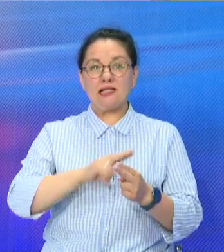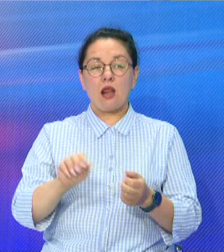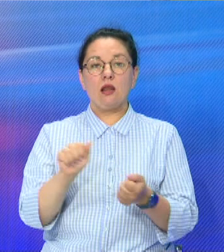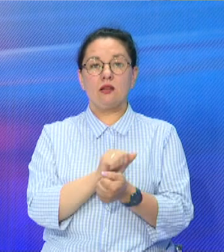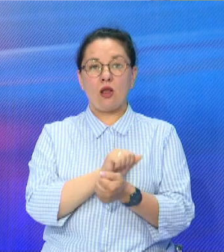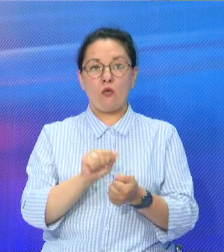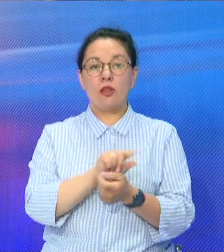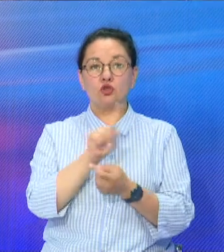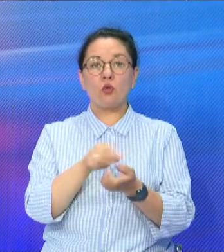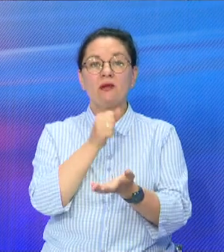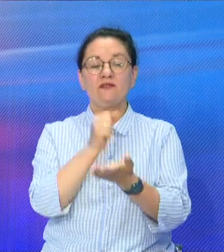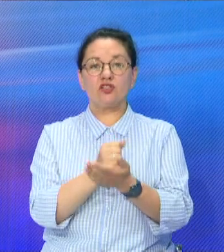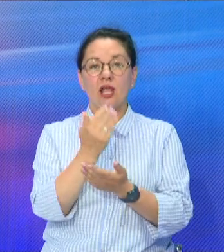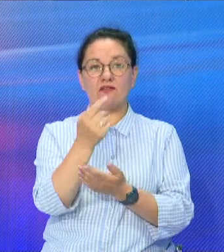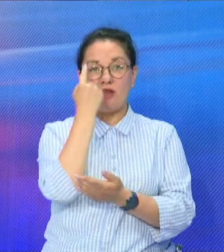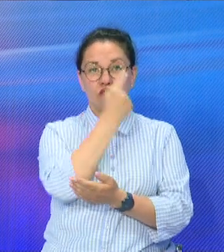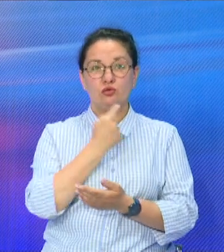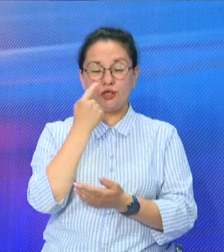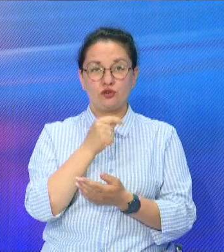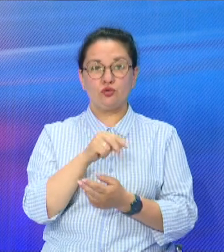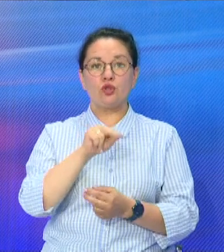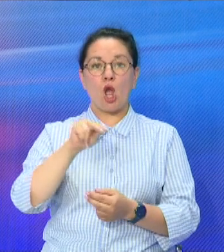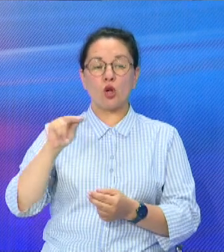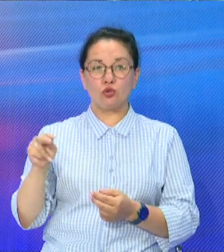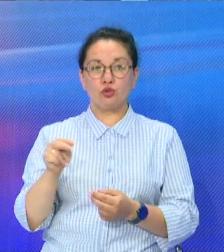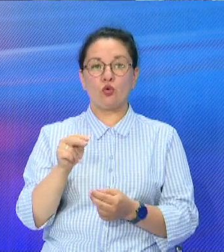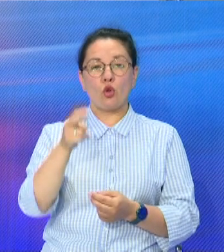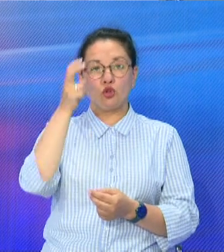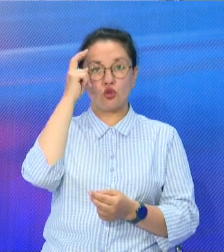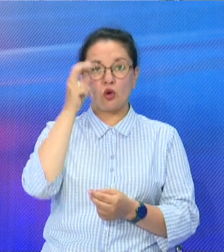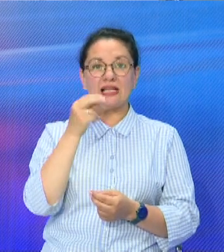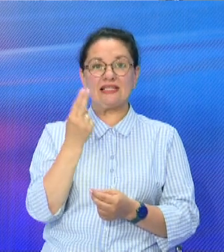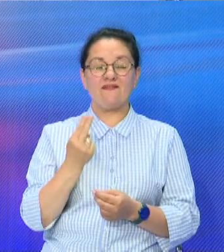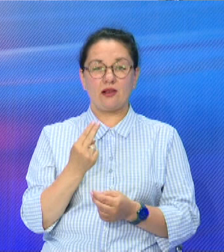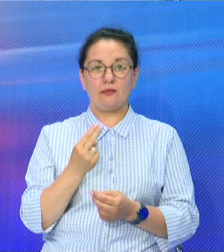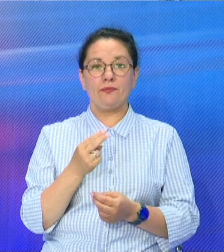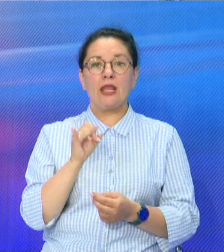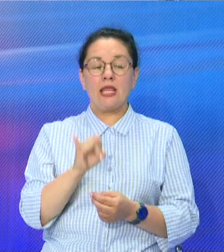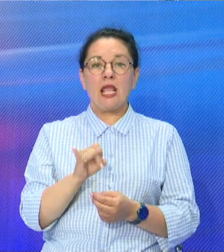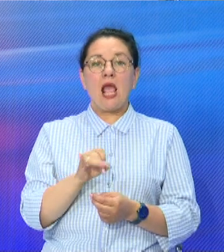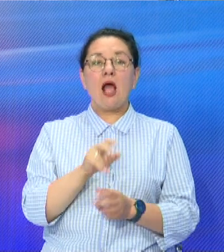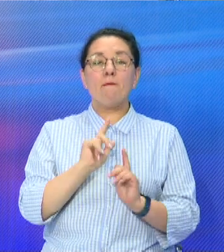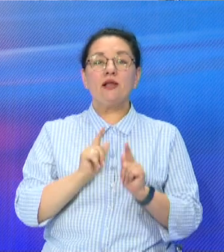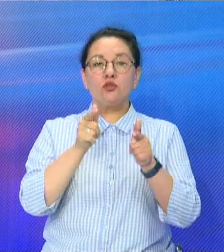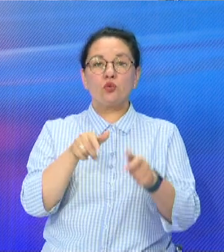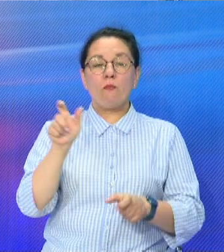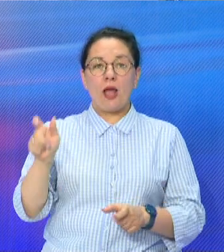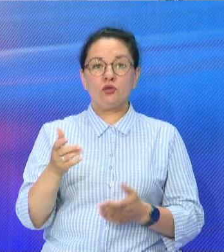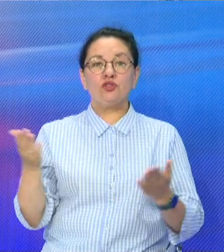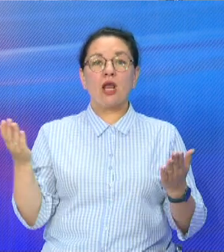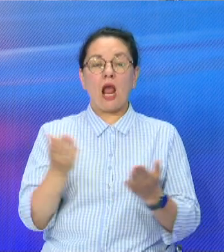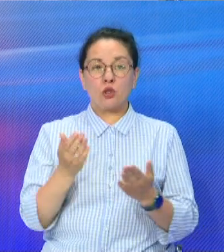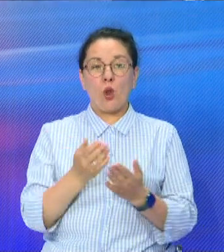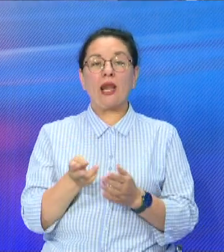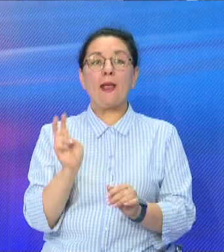особу ручку гелевую оба капиллярную шарнирами черного коллеру абитуриент эти прибыл на cd после